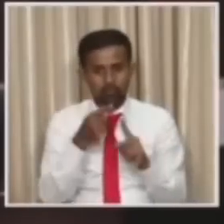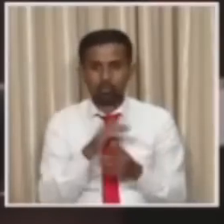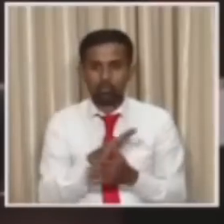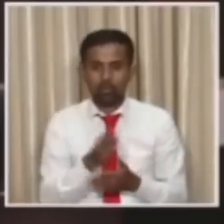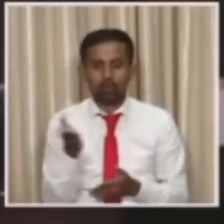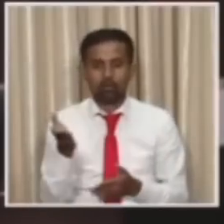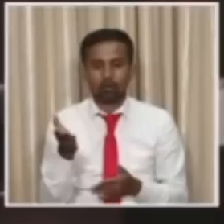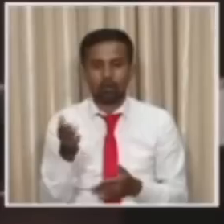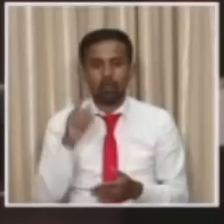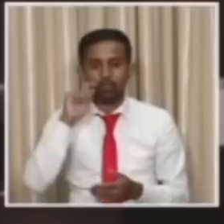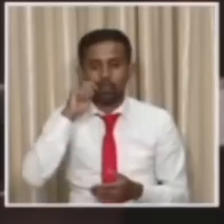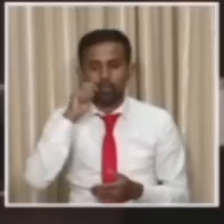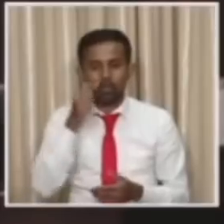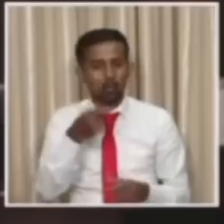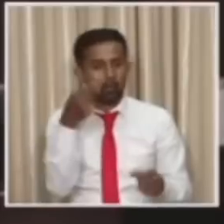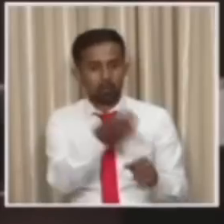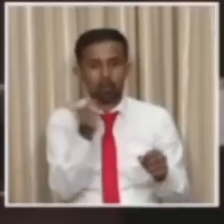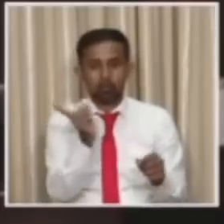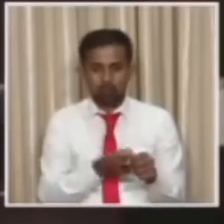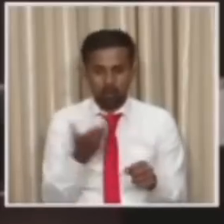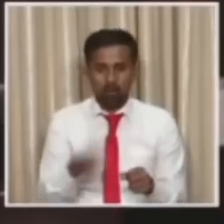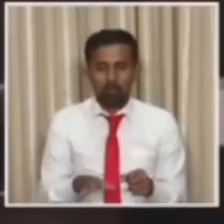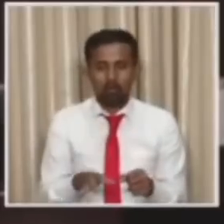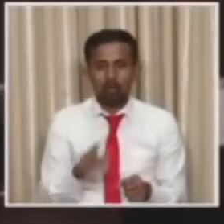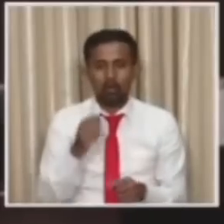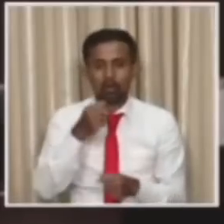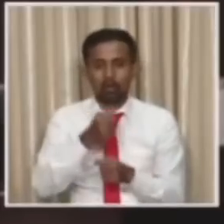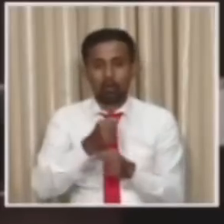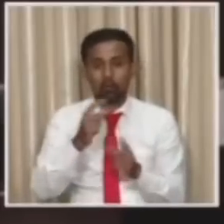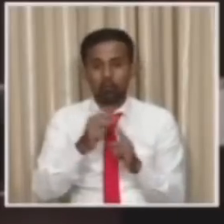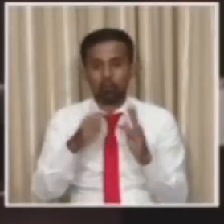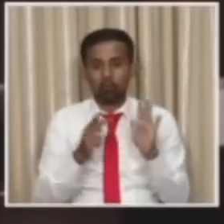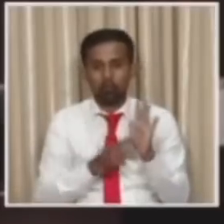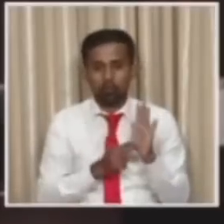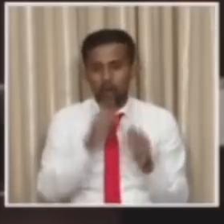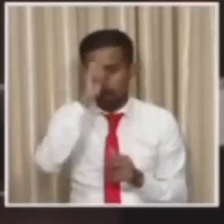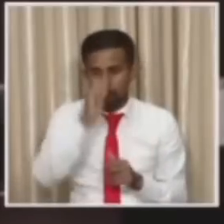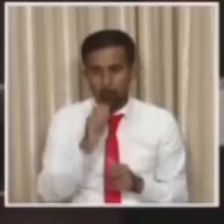கொலம்போ ஹானரபிள் கஜேந்திரகுமார் பொன்னம்பலம்ஸ் ஃபாதர் Mr. Kumar Ponnambalam was